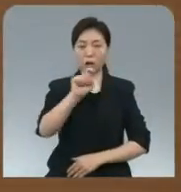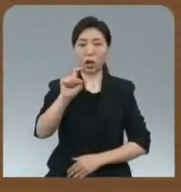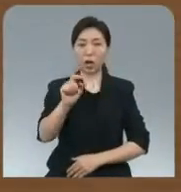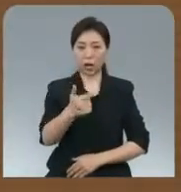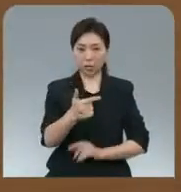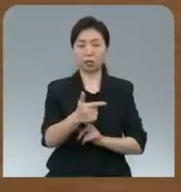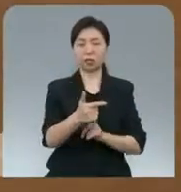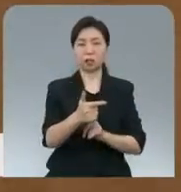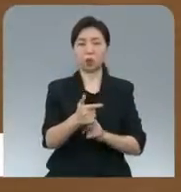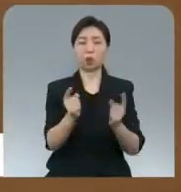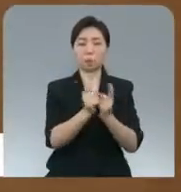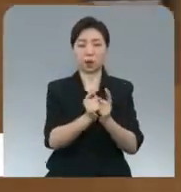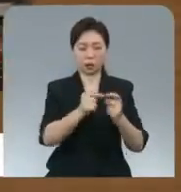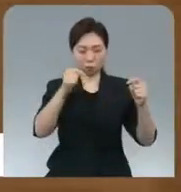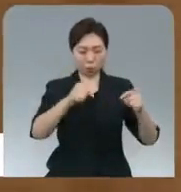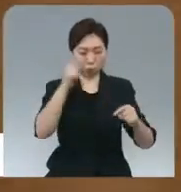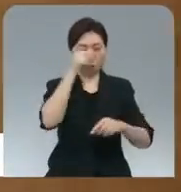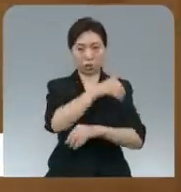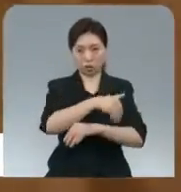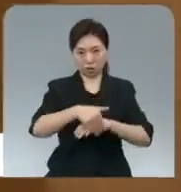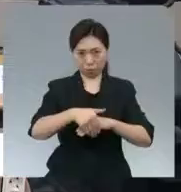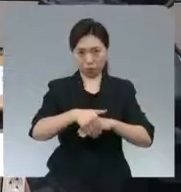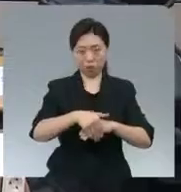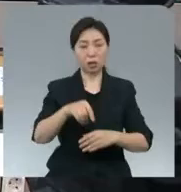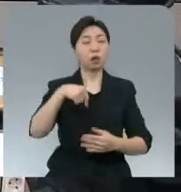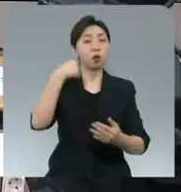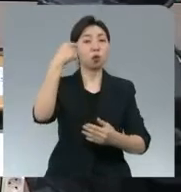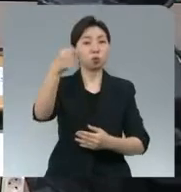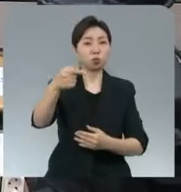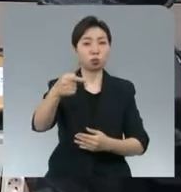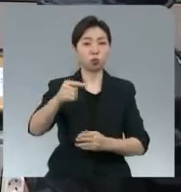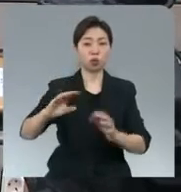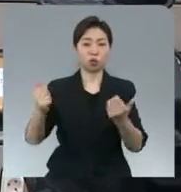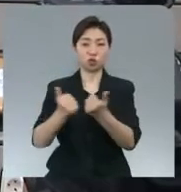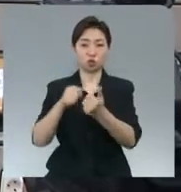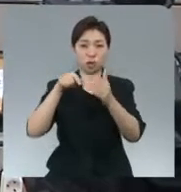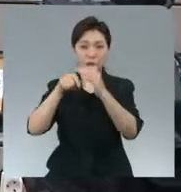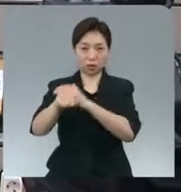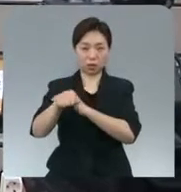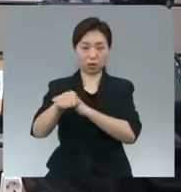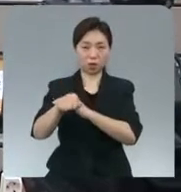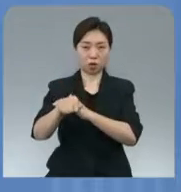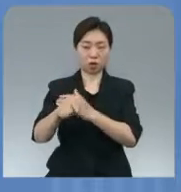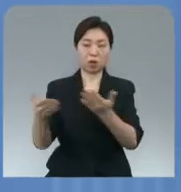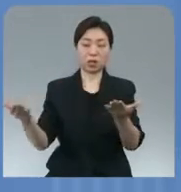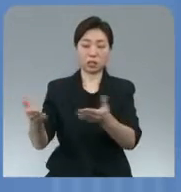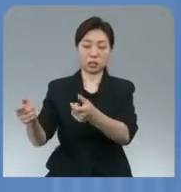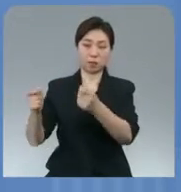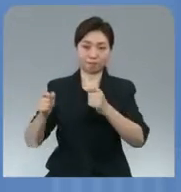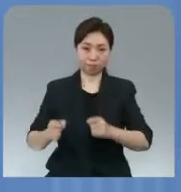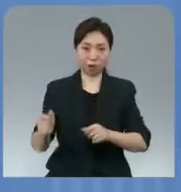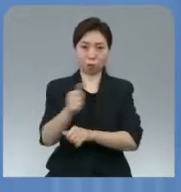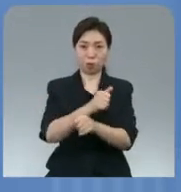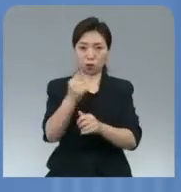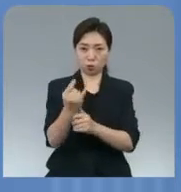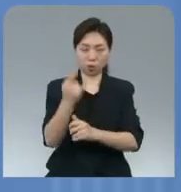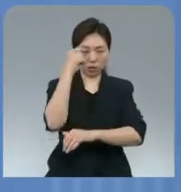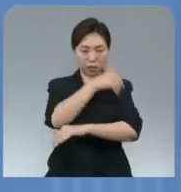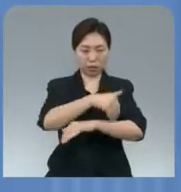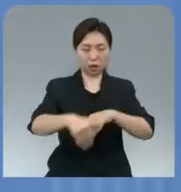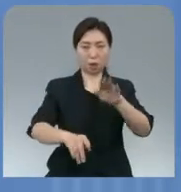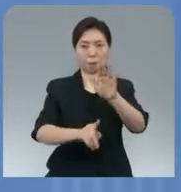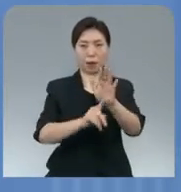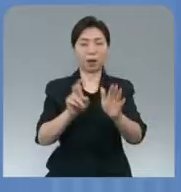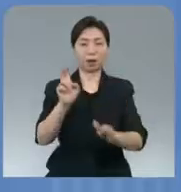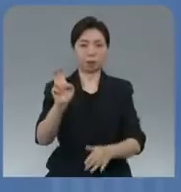aktivieren die personalauswahl für den übergangs ausschusses damit fast abgeschlossen das gremium soll dem clan am 21